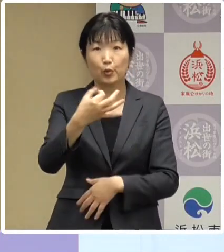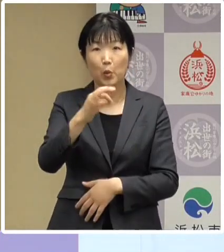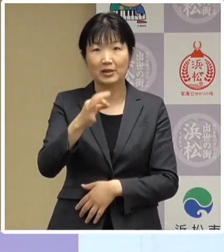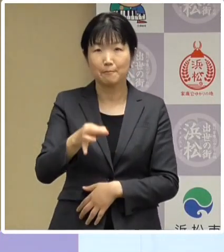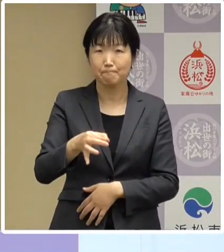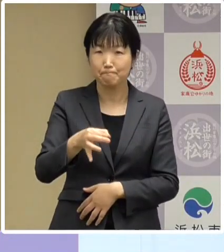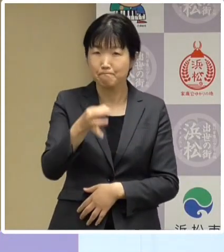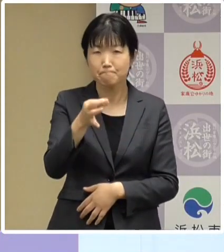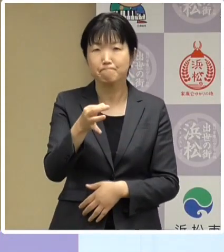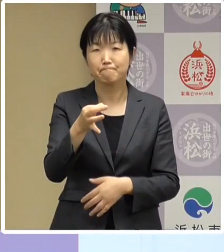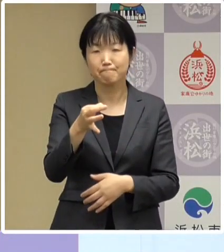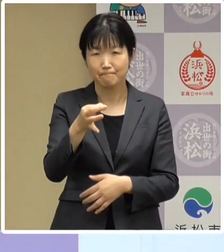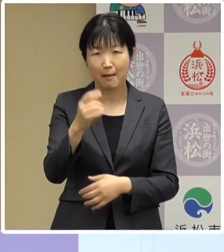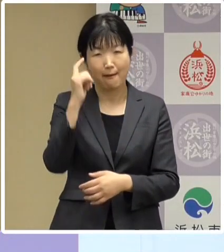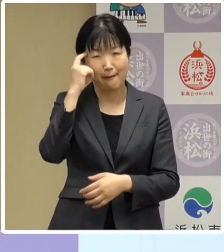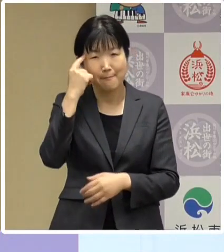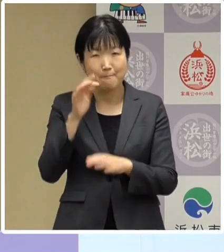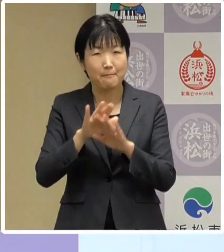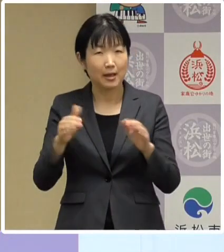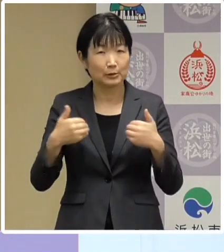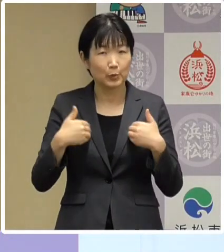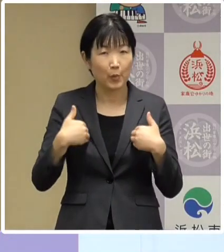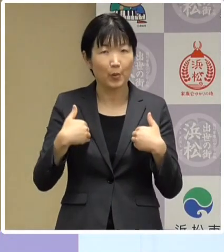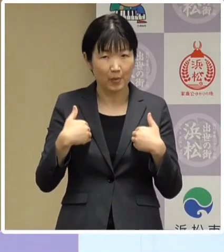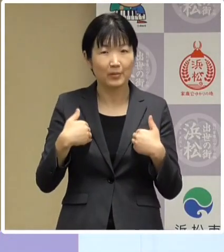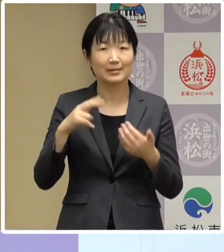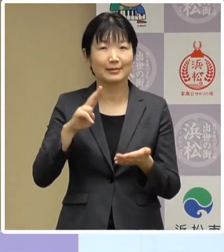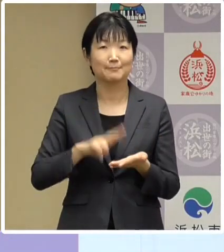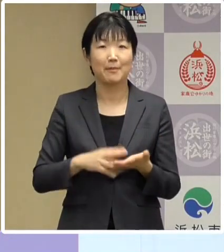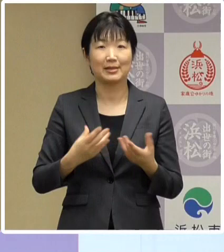回決断をさせていただきました。